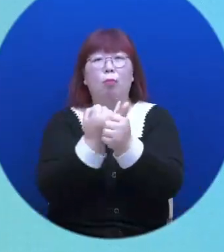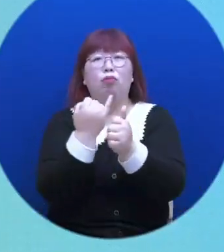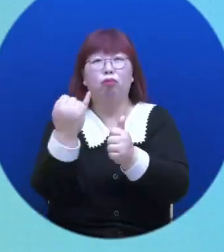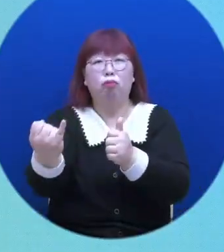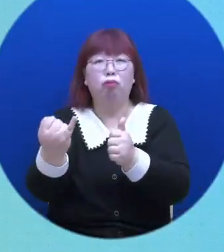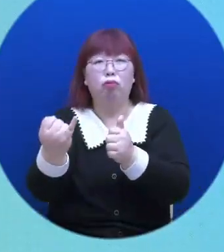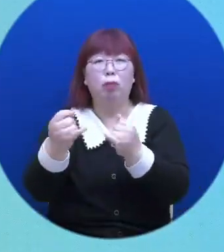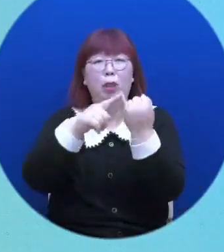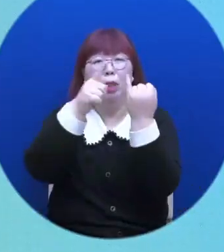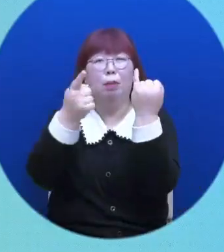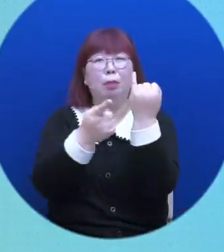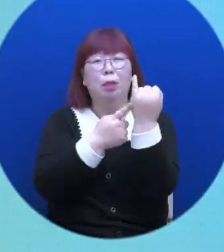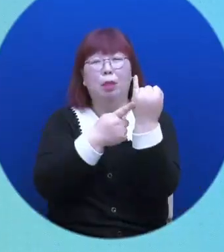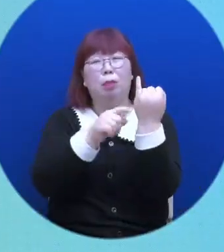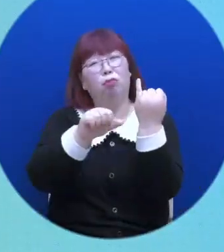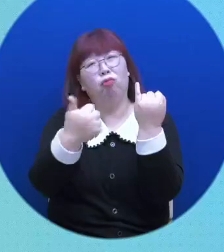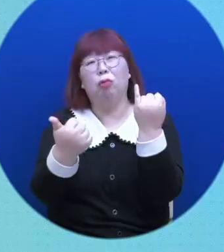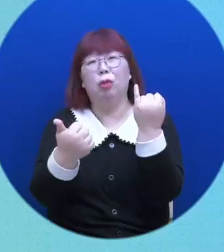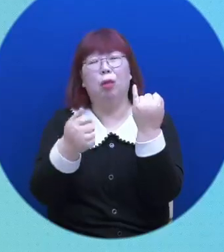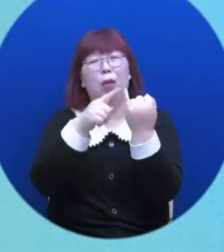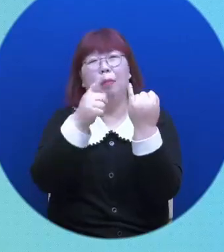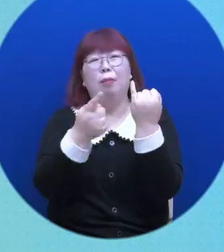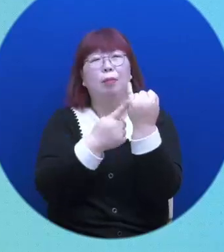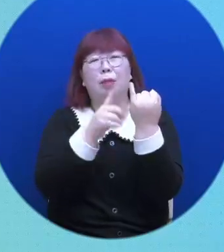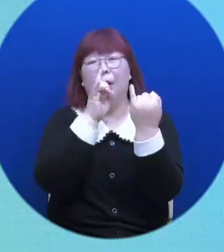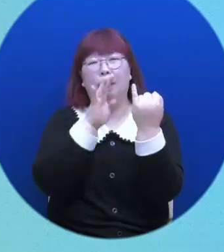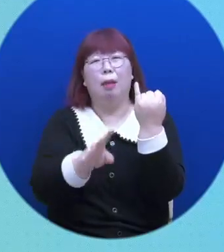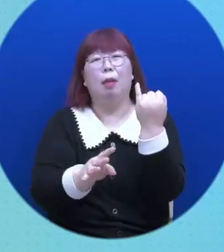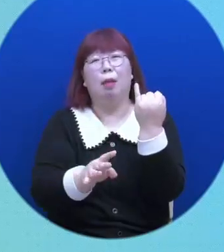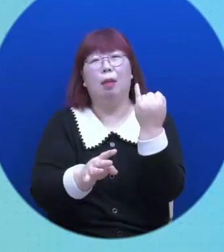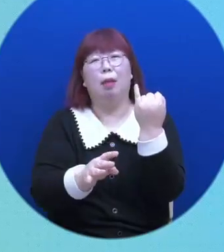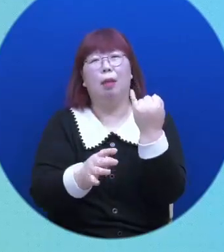태의 죽은 것과 같아, 이것을 반복해요.